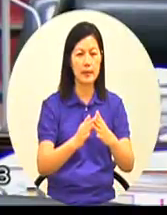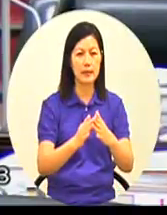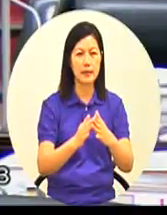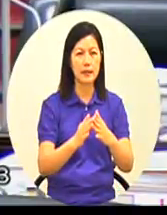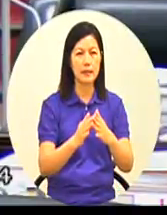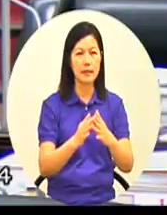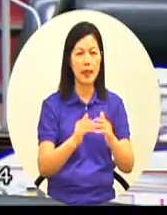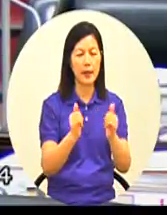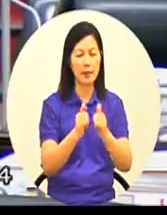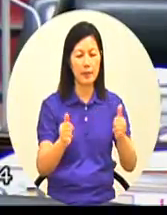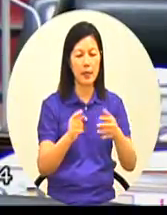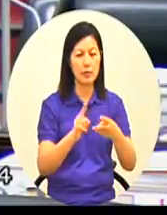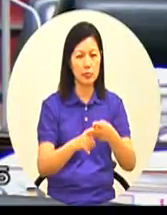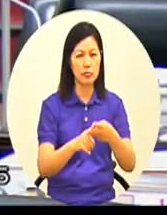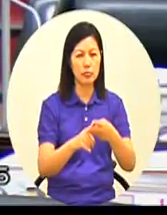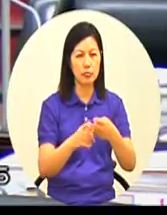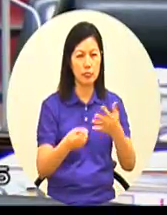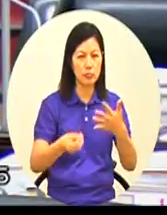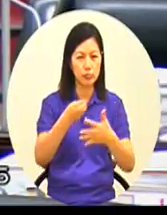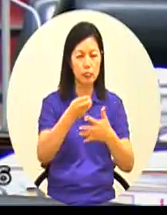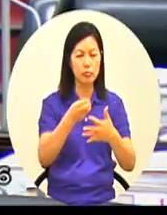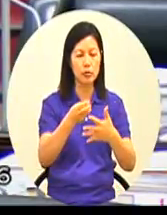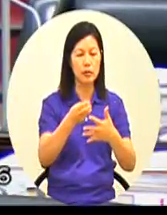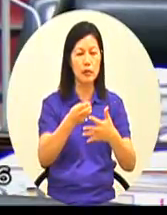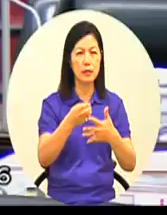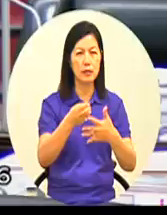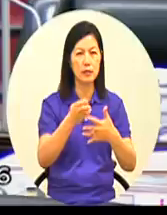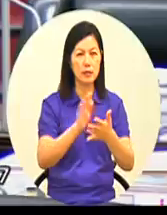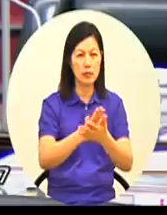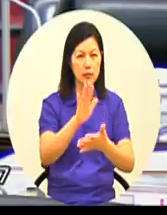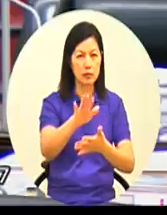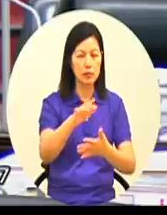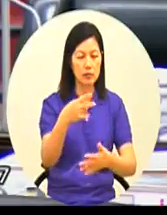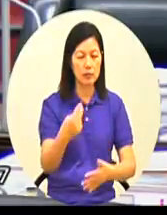后，我们可以背上实质民主的一个